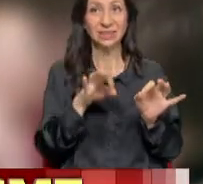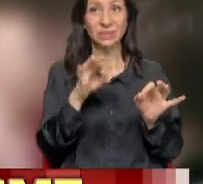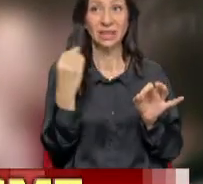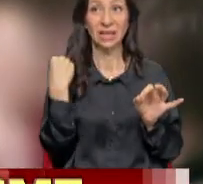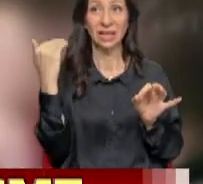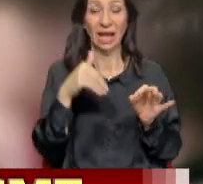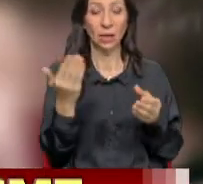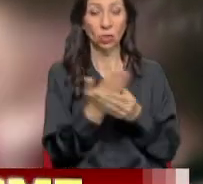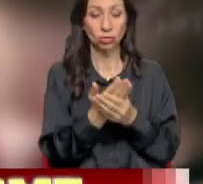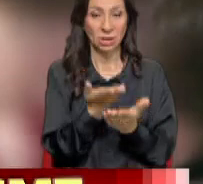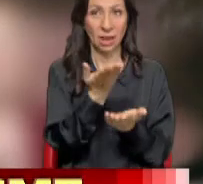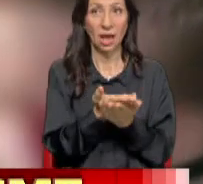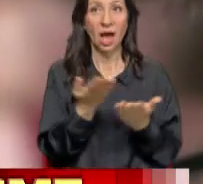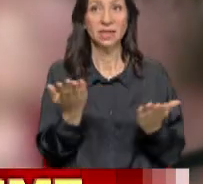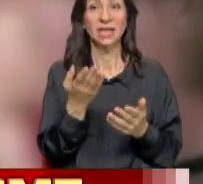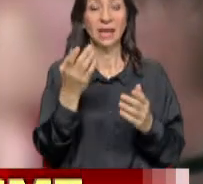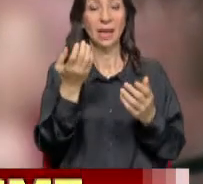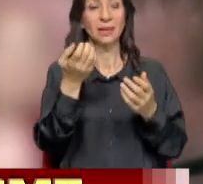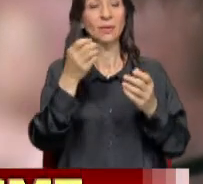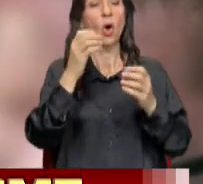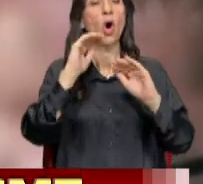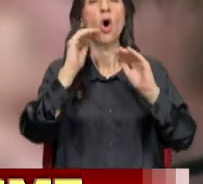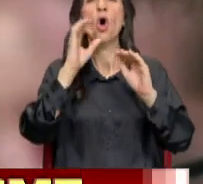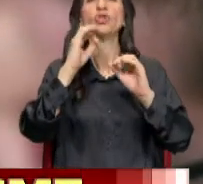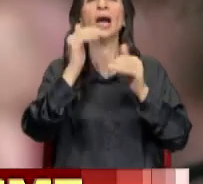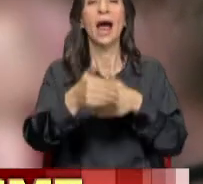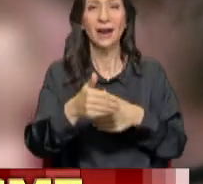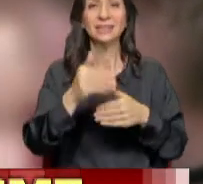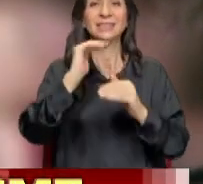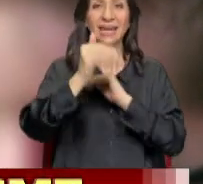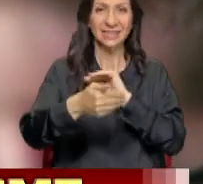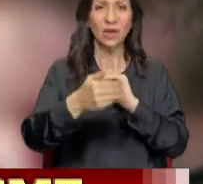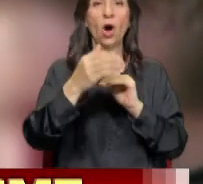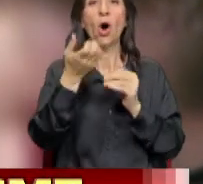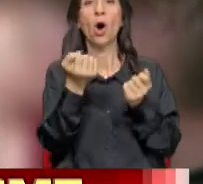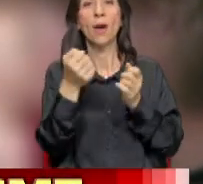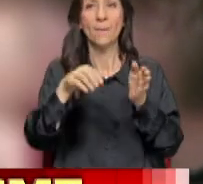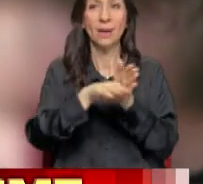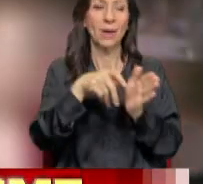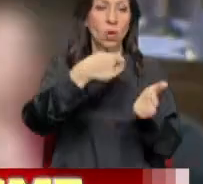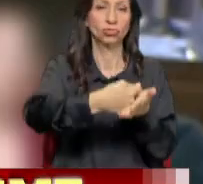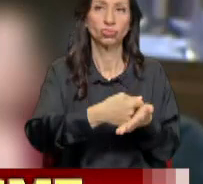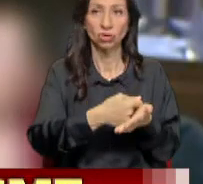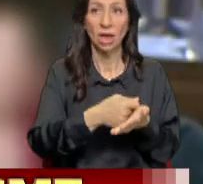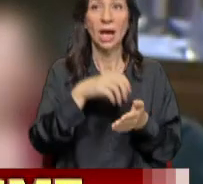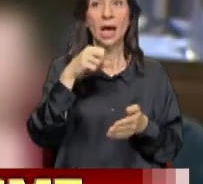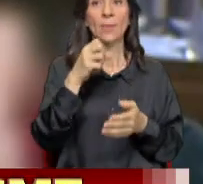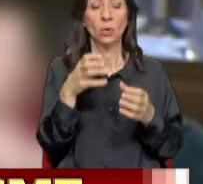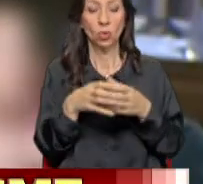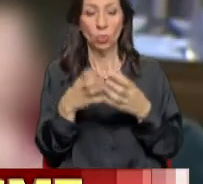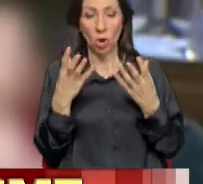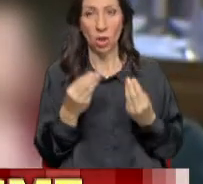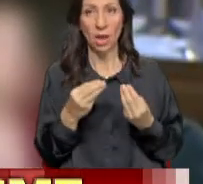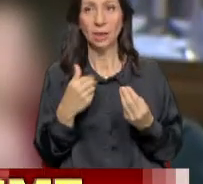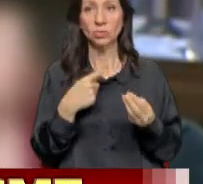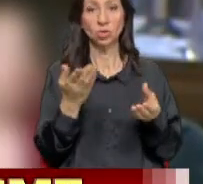yeni gelen dosyada artık terminallere giren taksiler ve otomobiller ücret ödeyecekler. AK Parti grubu